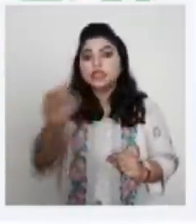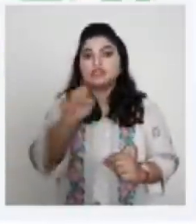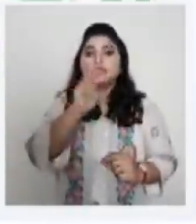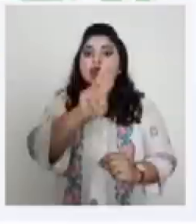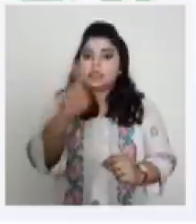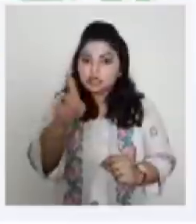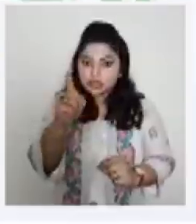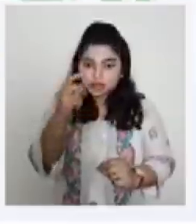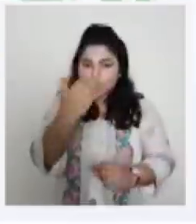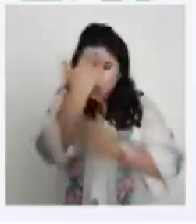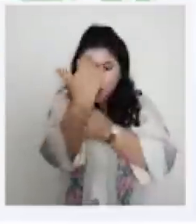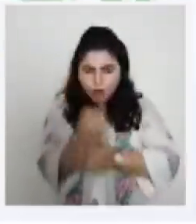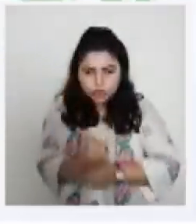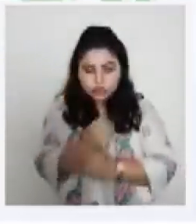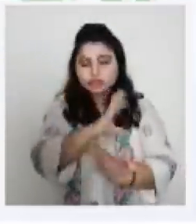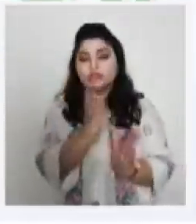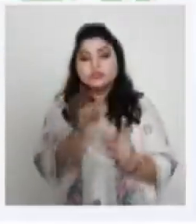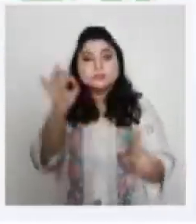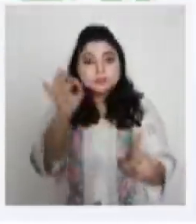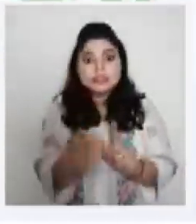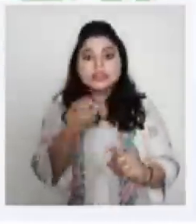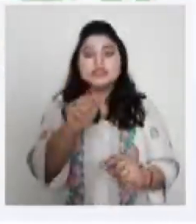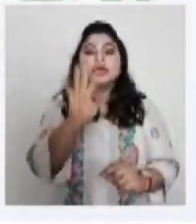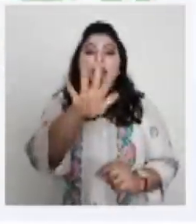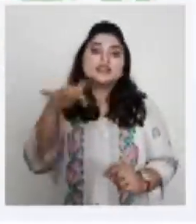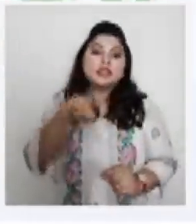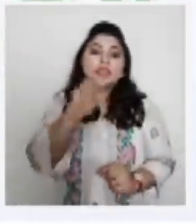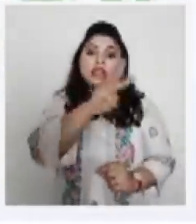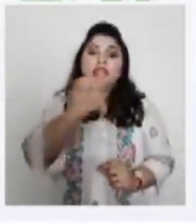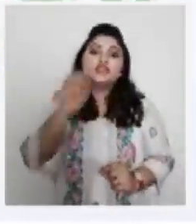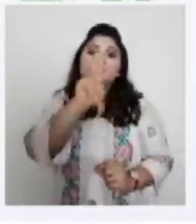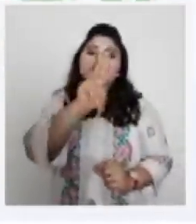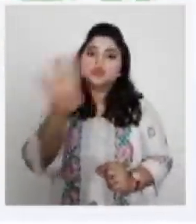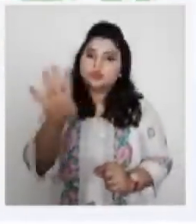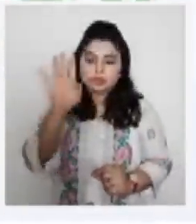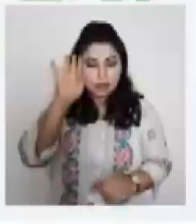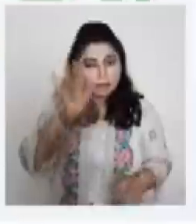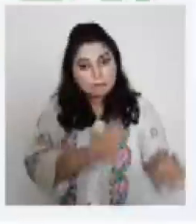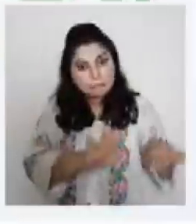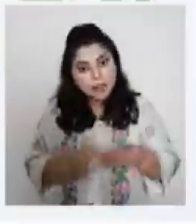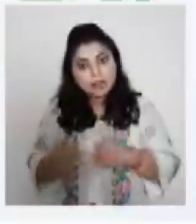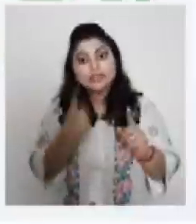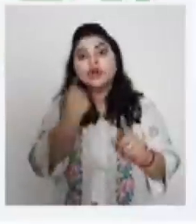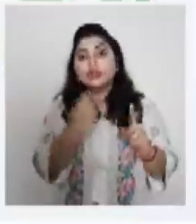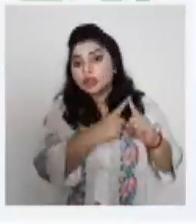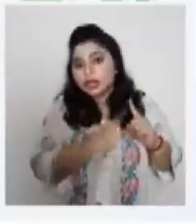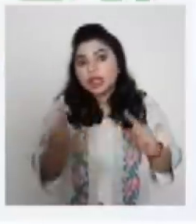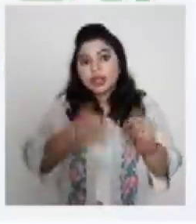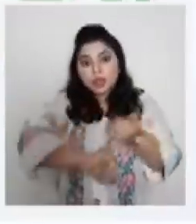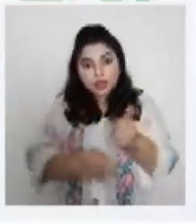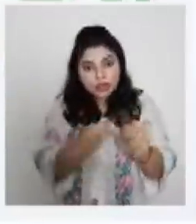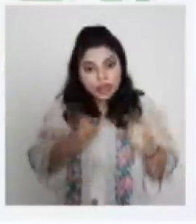দক্ষিণ পূর্ব এশিয়ায় ২৪ ঘন্টায় শনাক্ত হয়েছেন ১৬,৩৬১ জন এবং এ পর্যন্ত শনাক্ত হয়েছেন ৫,০০,৩৩৪ জন।